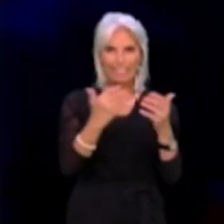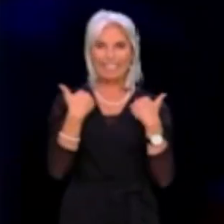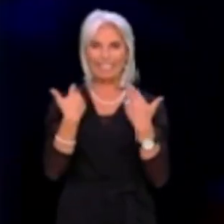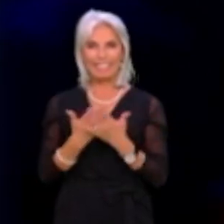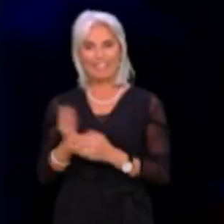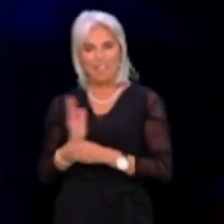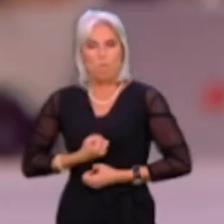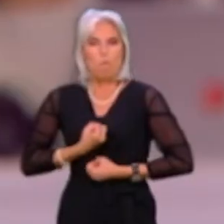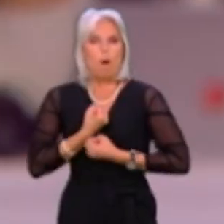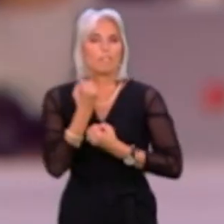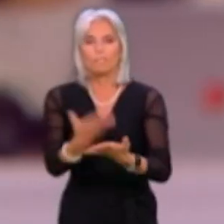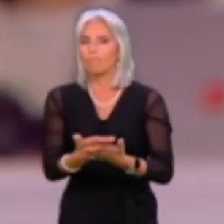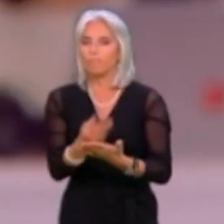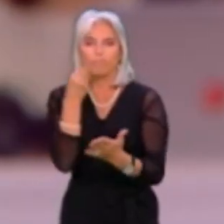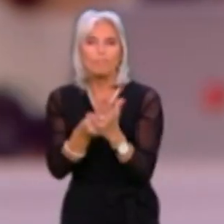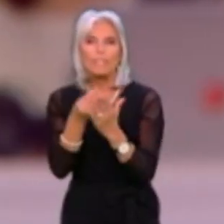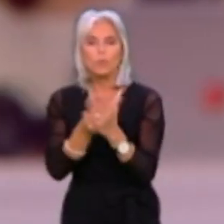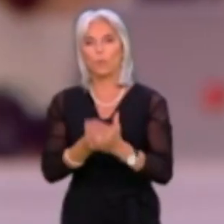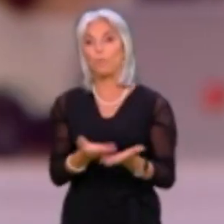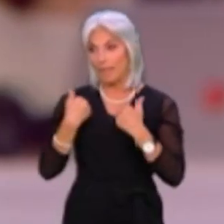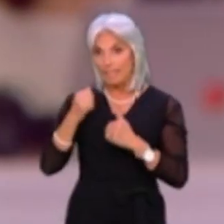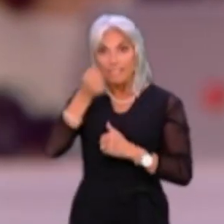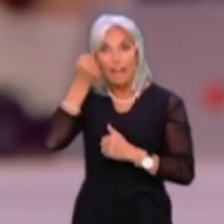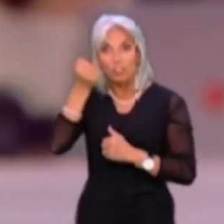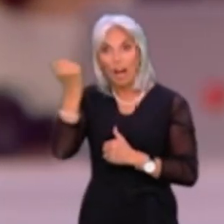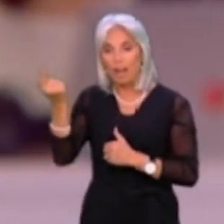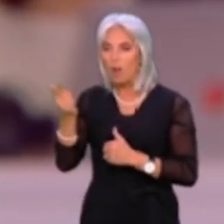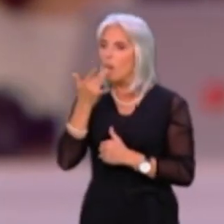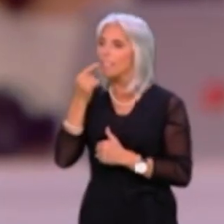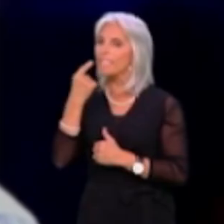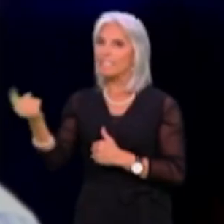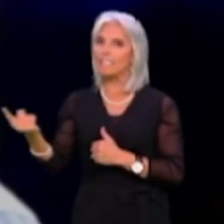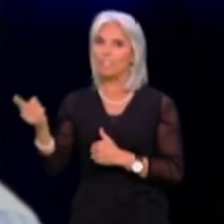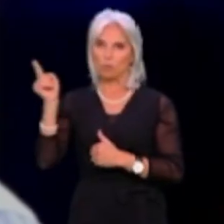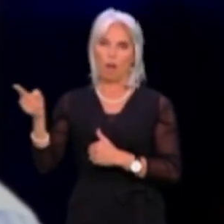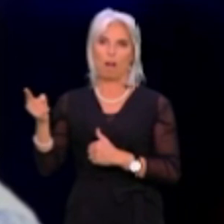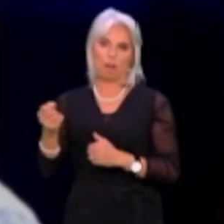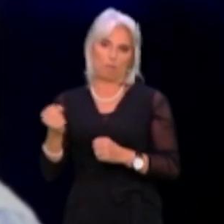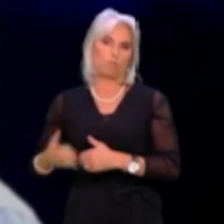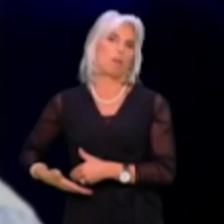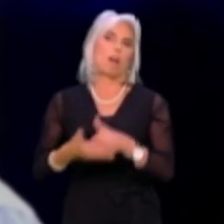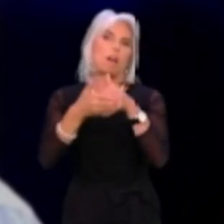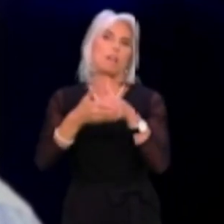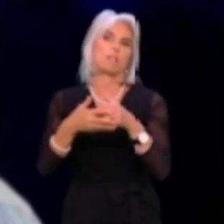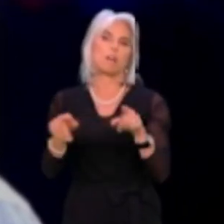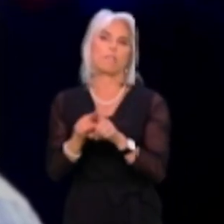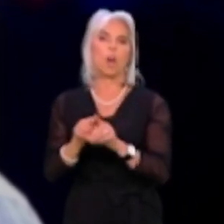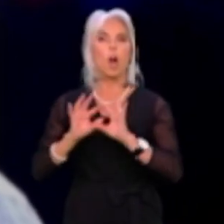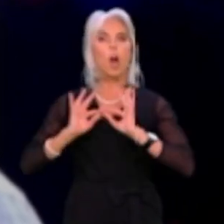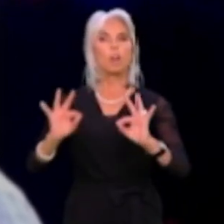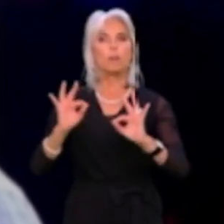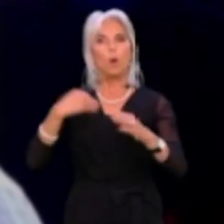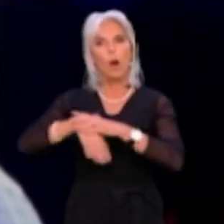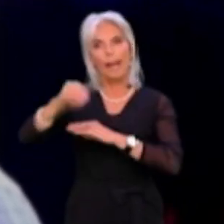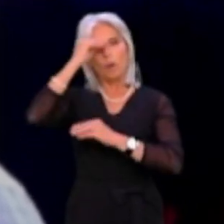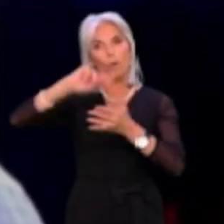leur témoignage il est vraiment précieux. Sacha, on voudrait dire aussi que tu as pu bénéficier, comme Julien le disait, d'un enseignement à